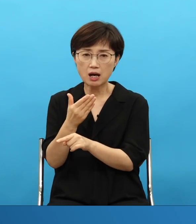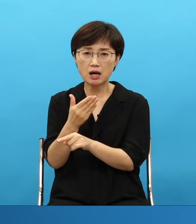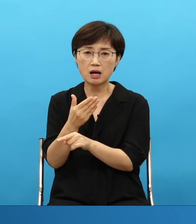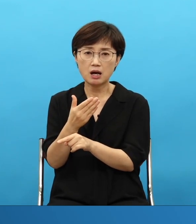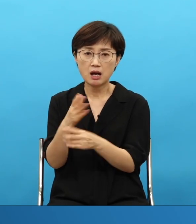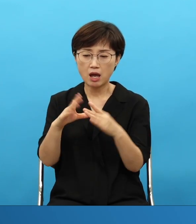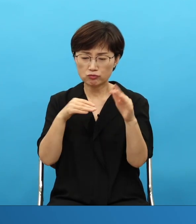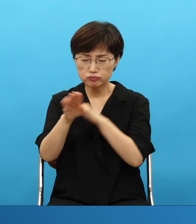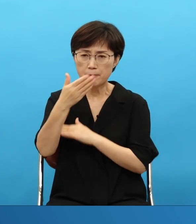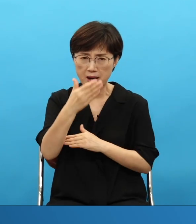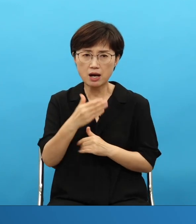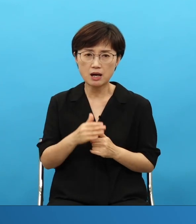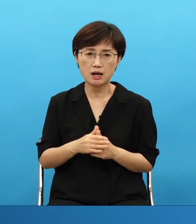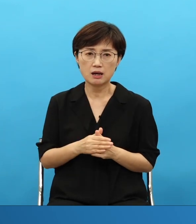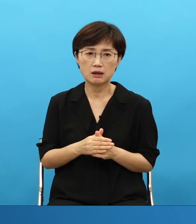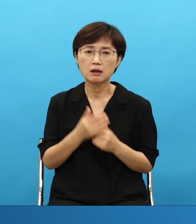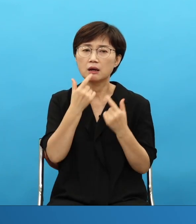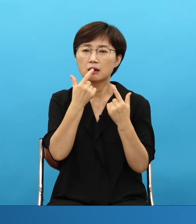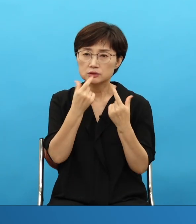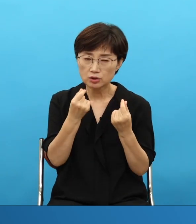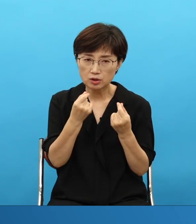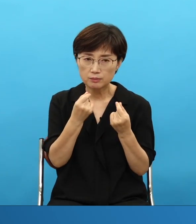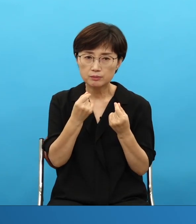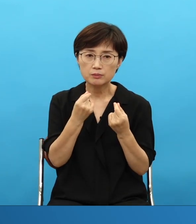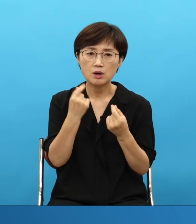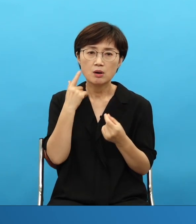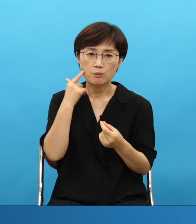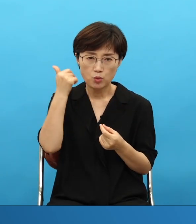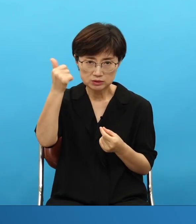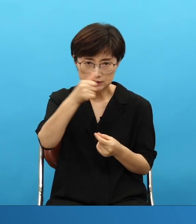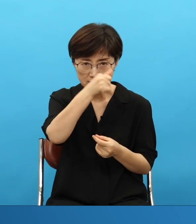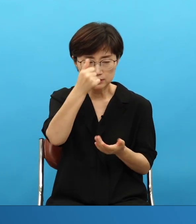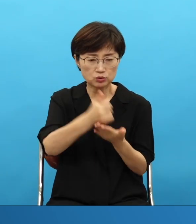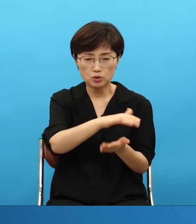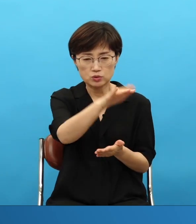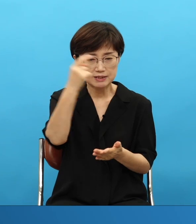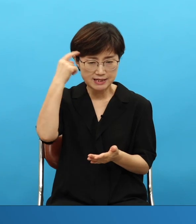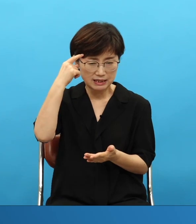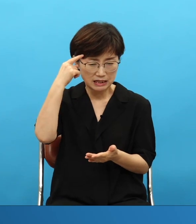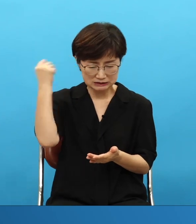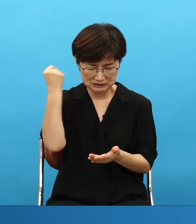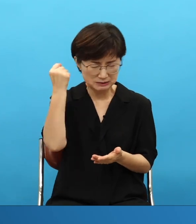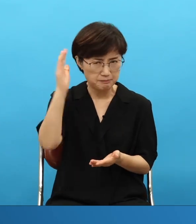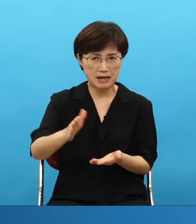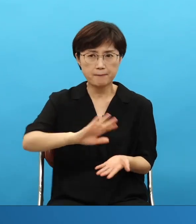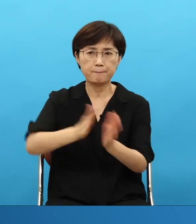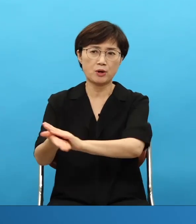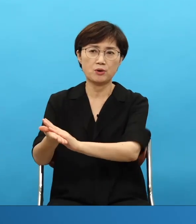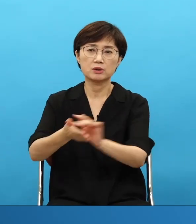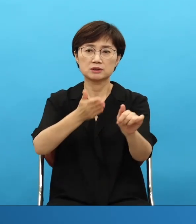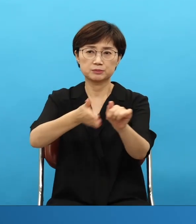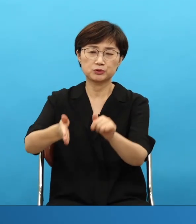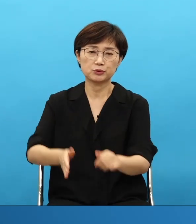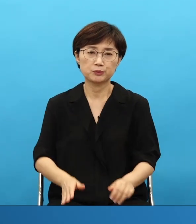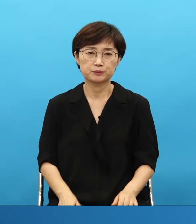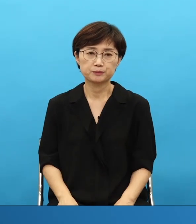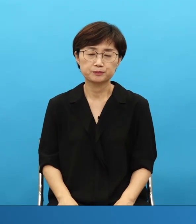그 말이에요. 모든 교역자, 장로님들 모든 생각을 오늘 다 바꾸셔야 돼요. 또 류광수